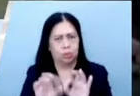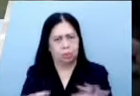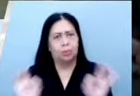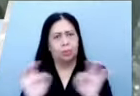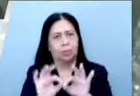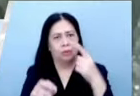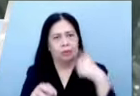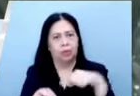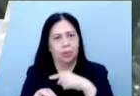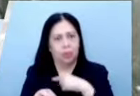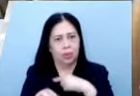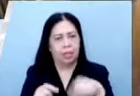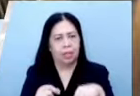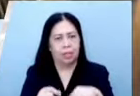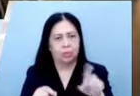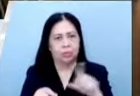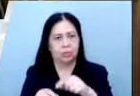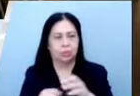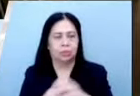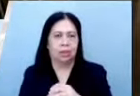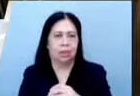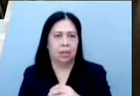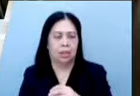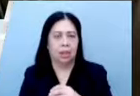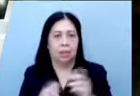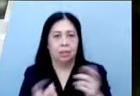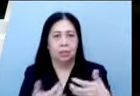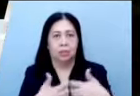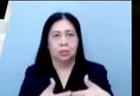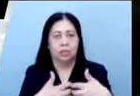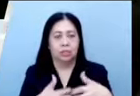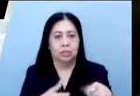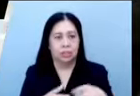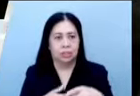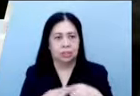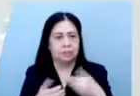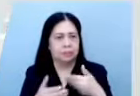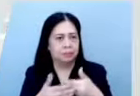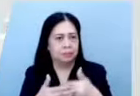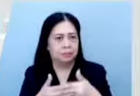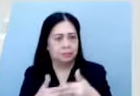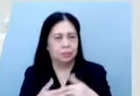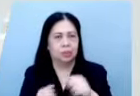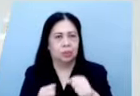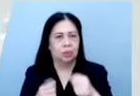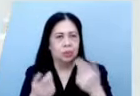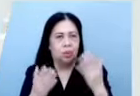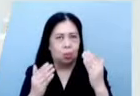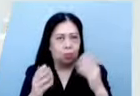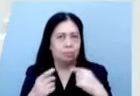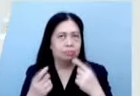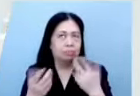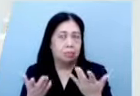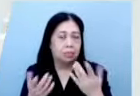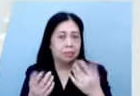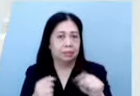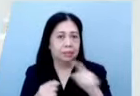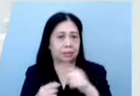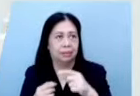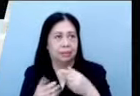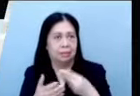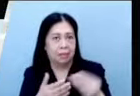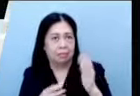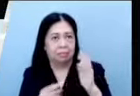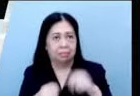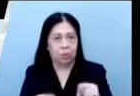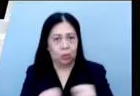Intuitive Machines na milestone na to. It's one step closer to that platform na pwede tayong bumili tapos makakarating din tayo sa